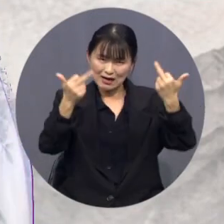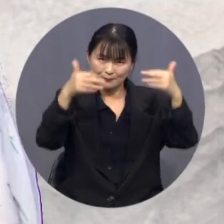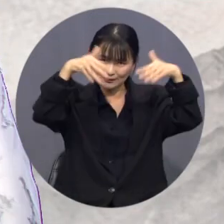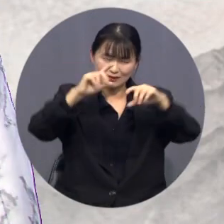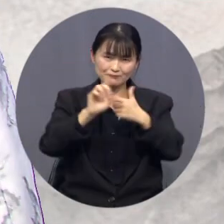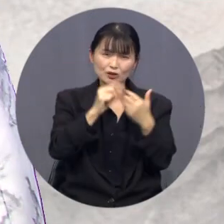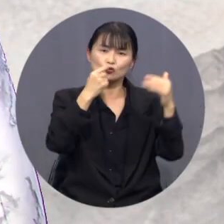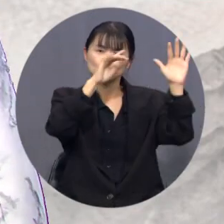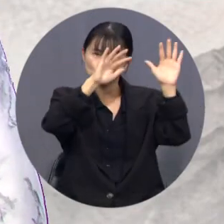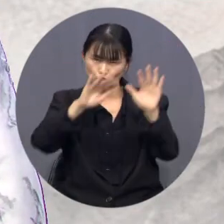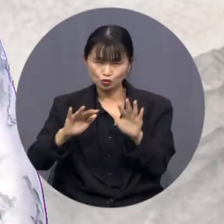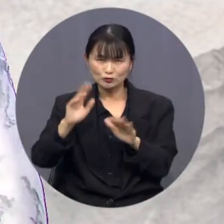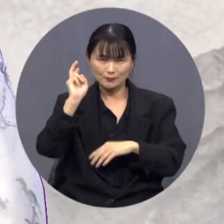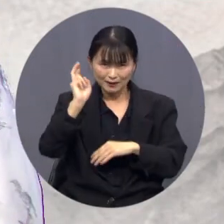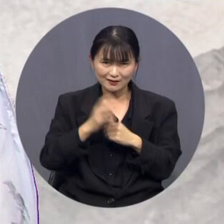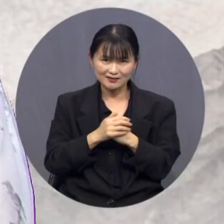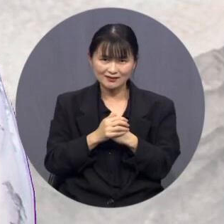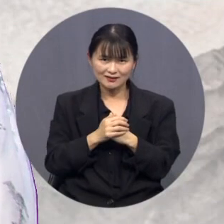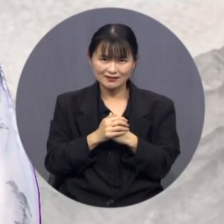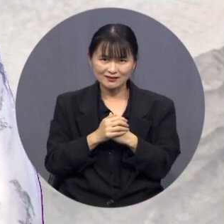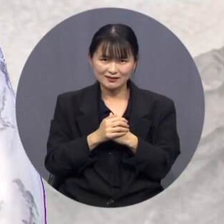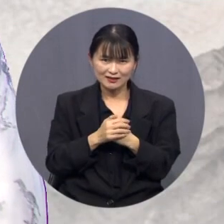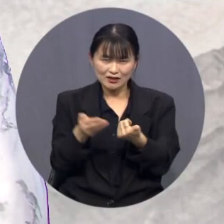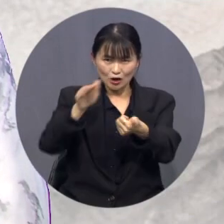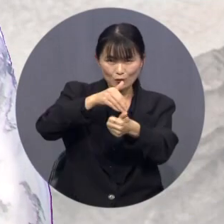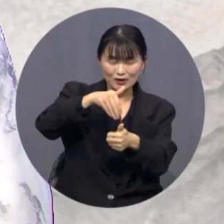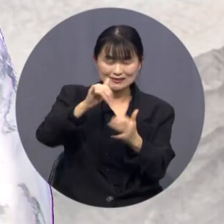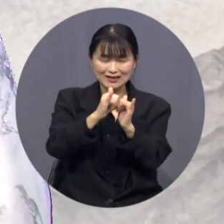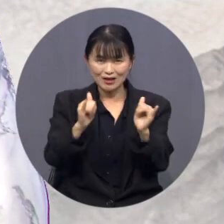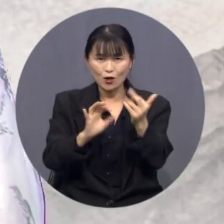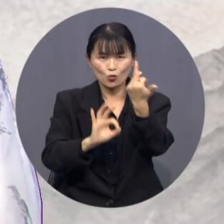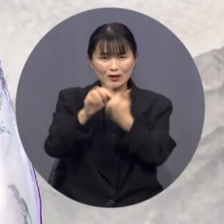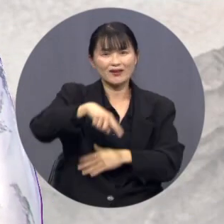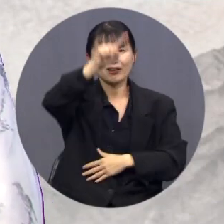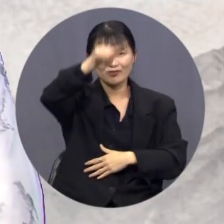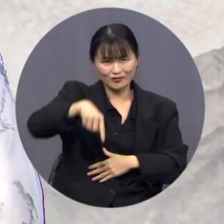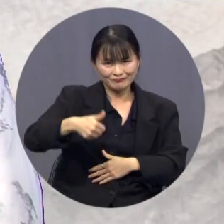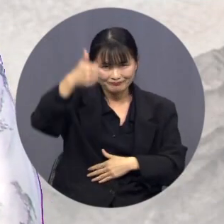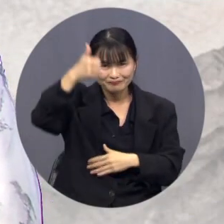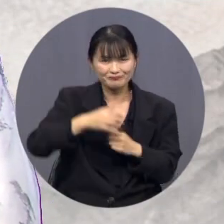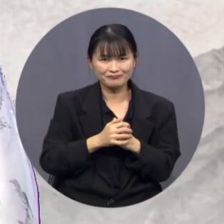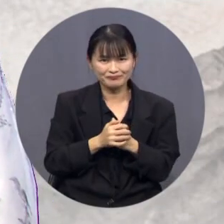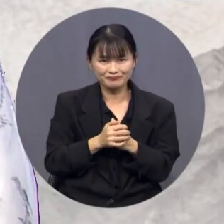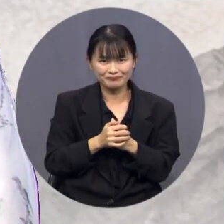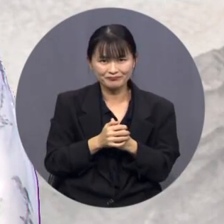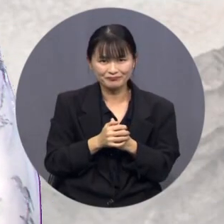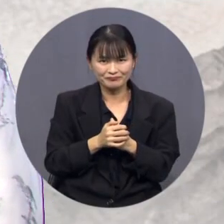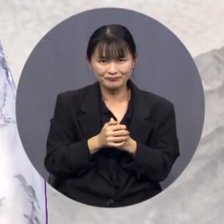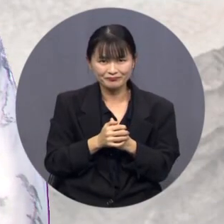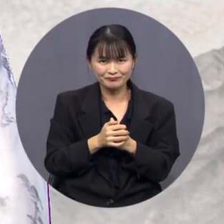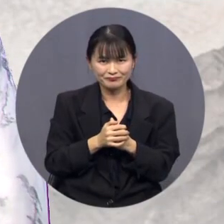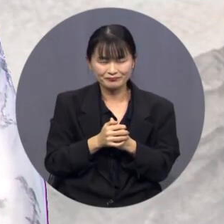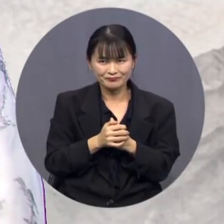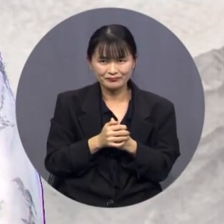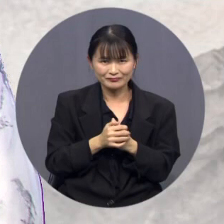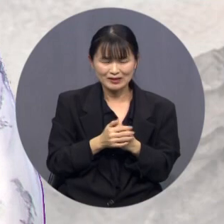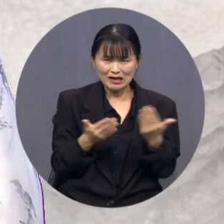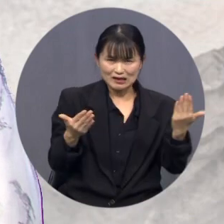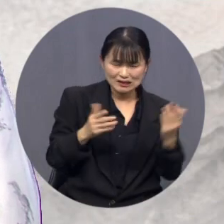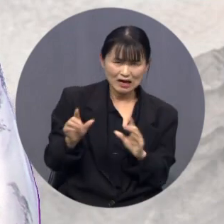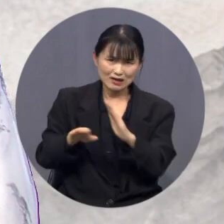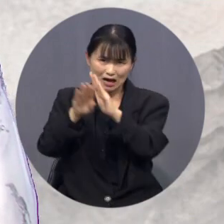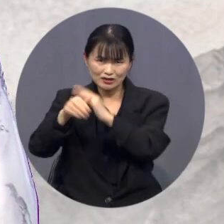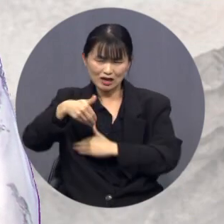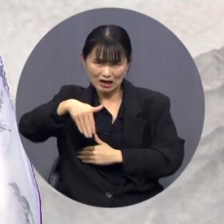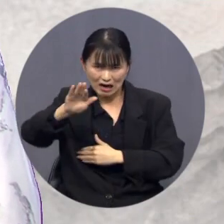눈이 조금 내릴 전망입니다 성묘 가시는 분들은 오전에 다녀오시는게 좋겠습니다 터와 터로 돌아가시는 분들이